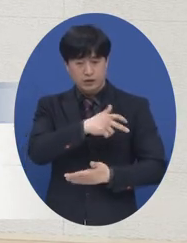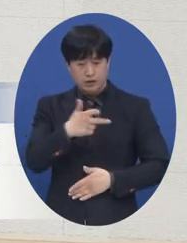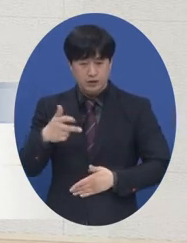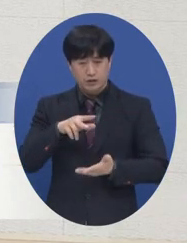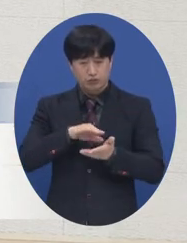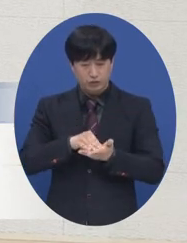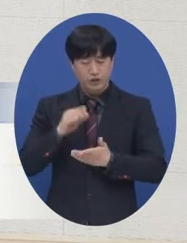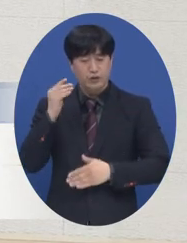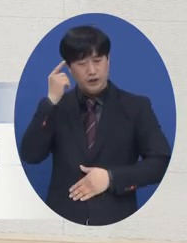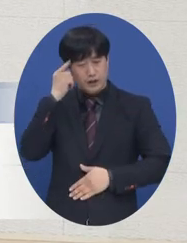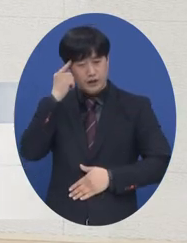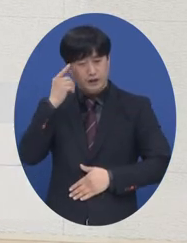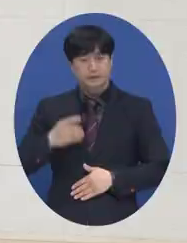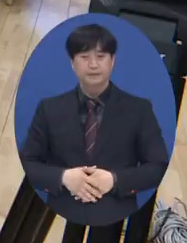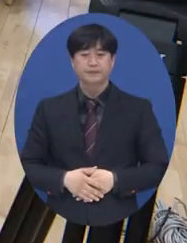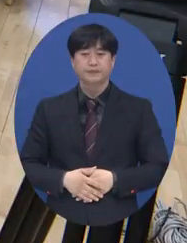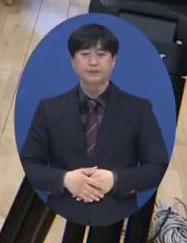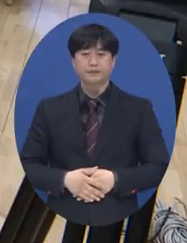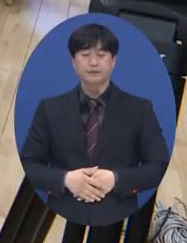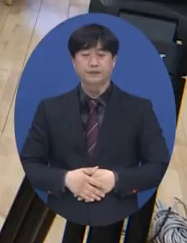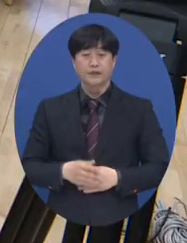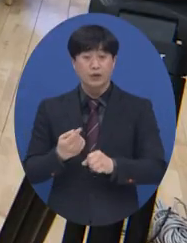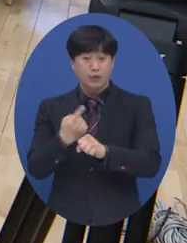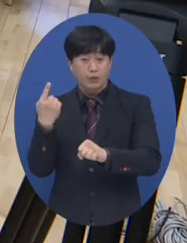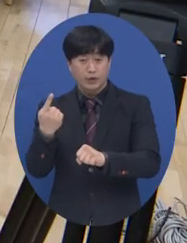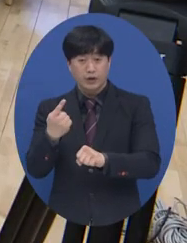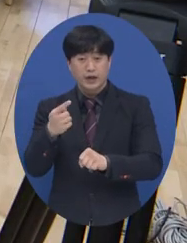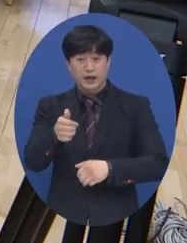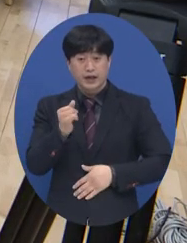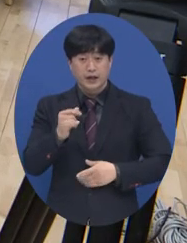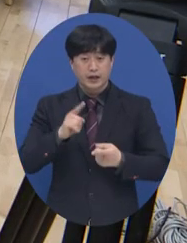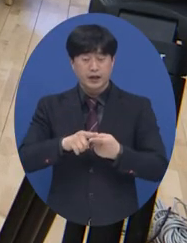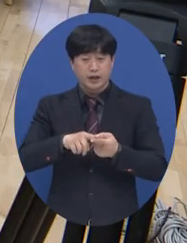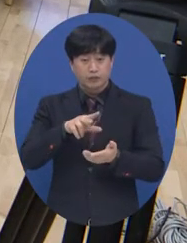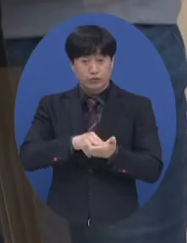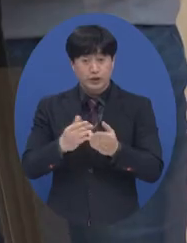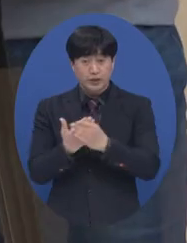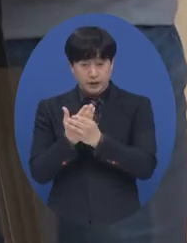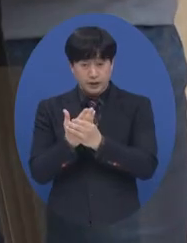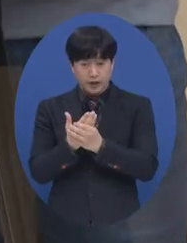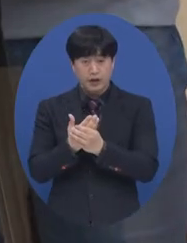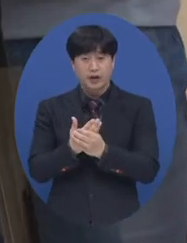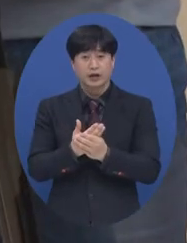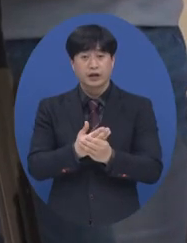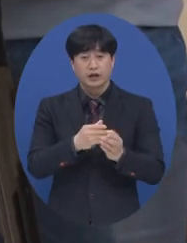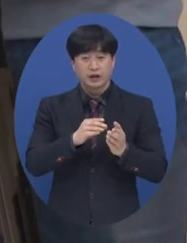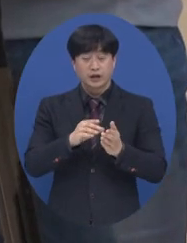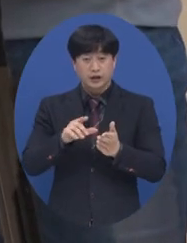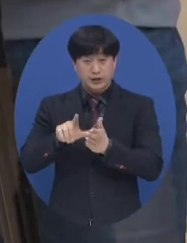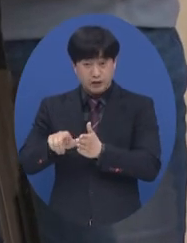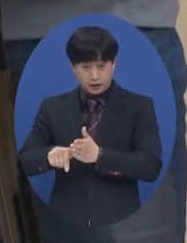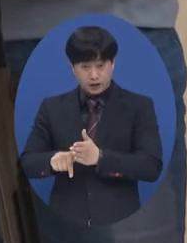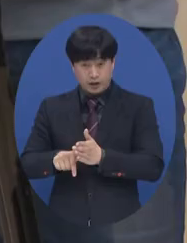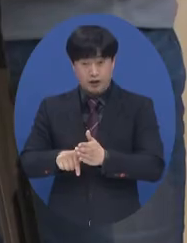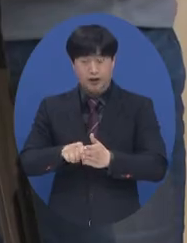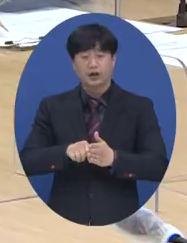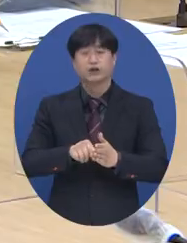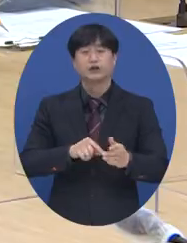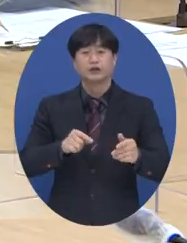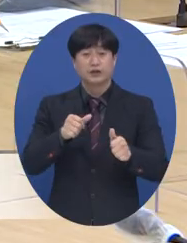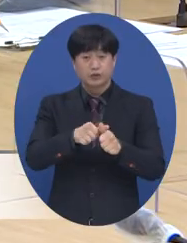함 변 숙제라고 생각합니다 이밖에도 인공지능에 관한 현안이 있을 경우 수시로 정책 자문단 회의를 열 개